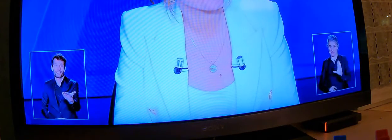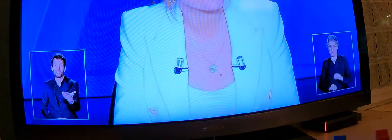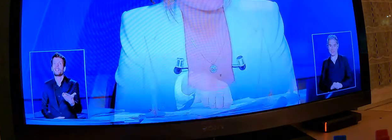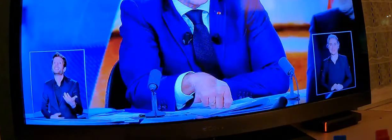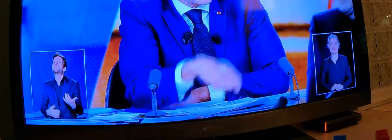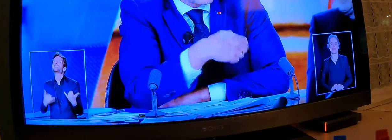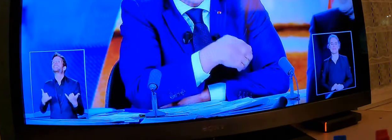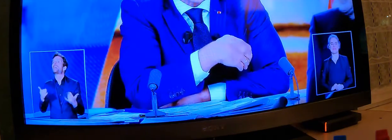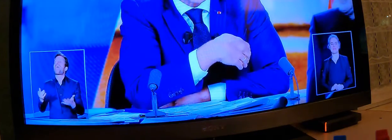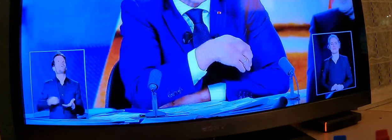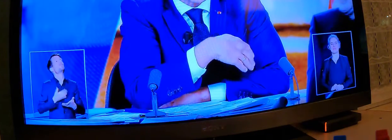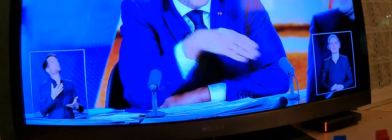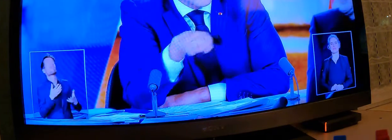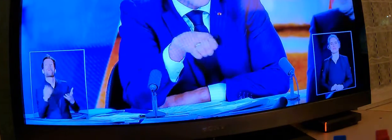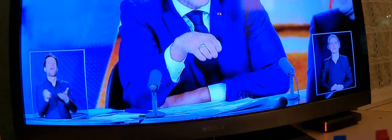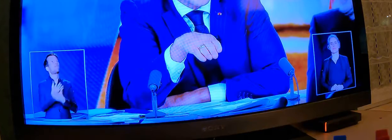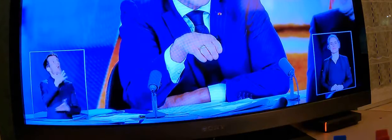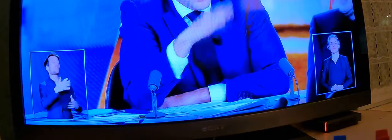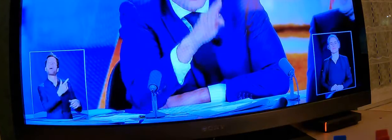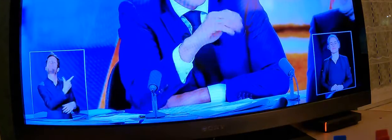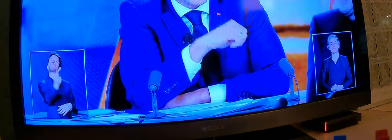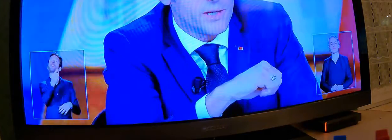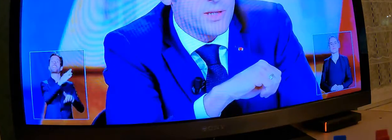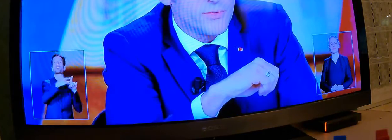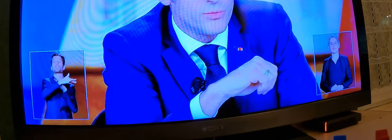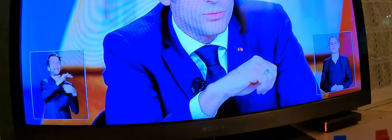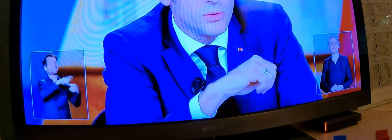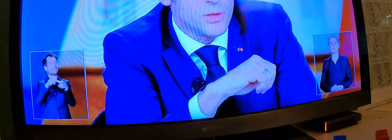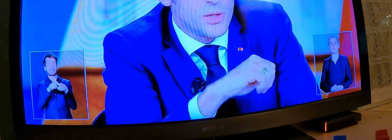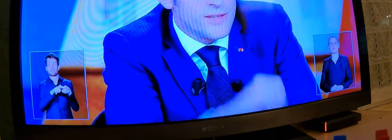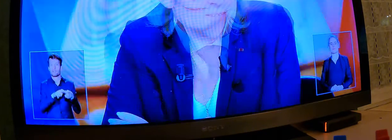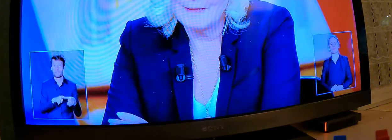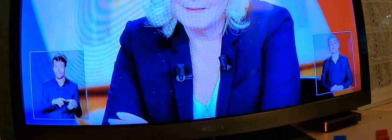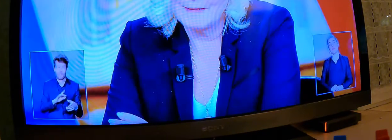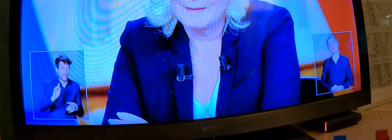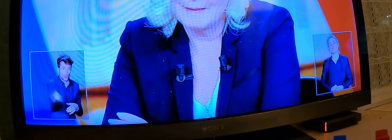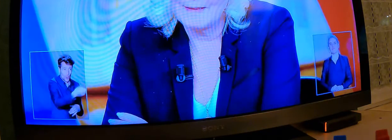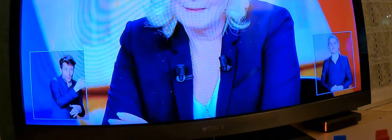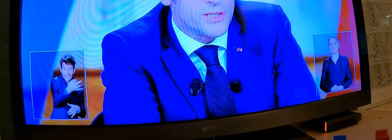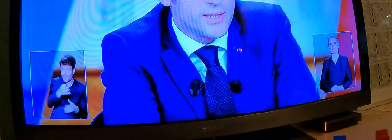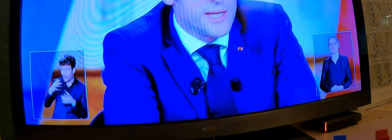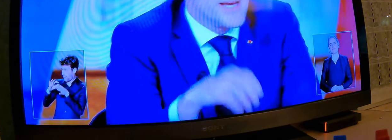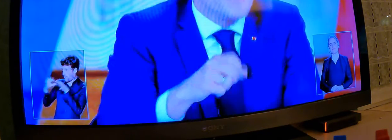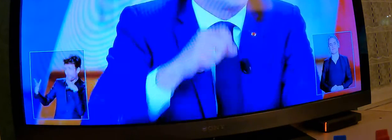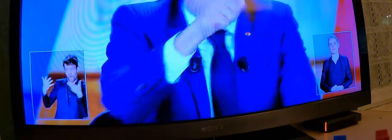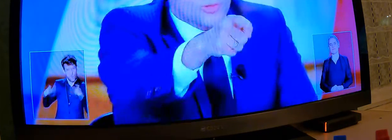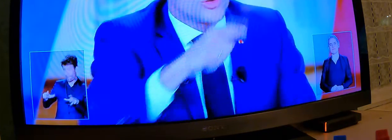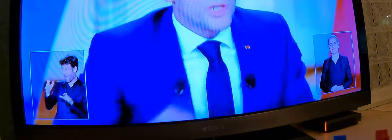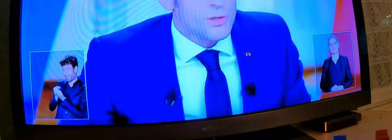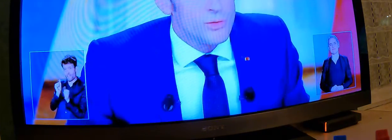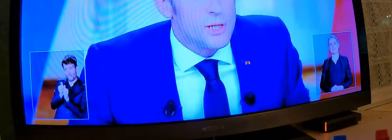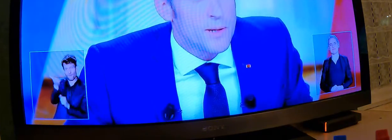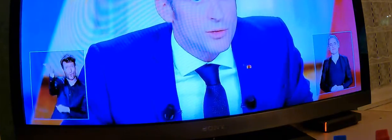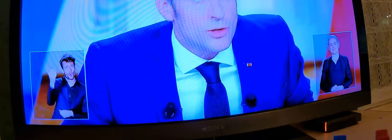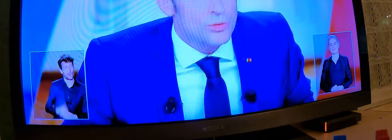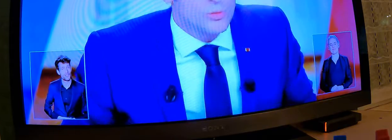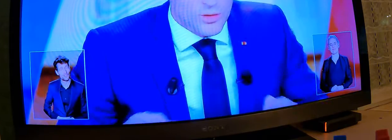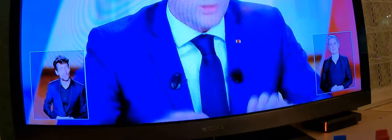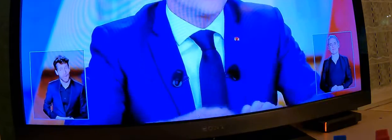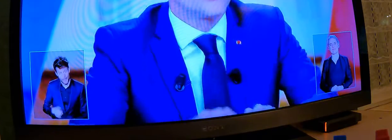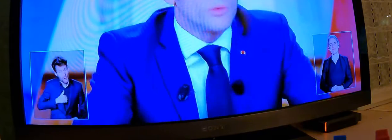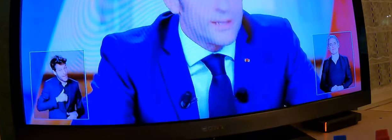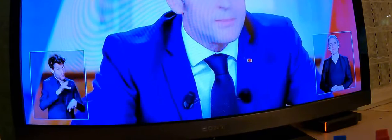les partenaires sociaux. Ils ont encore dit il y a quelques jours tous qu'ils ne voulaient pas travailler avec vous. La CFDT, la CGT. Et c'est parce que j'ai réuni les